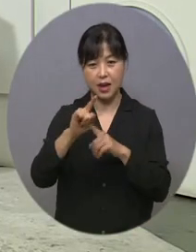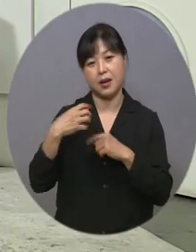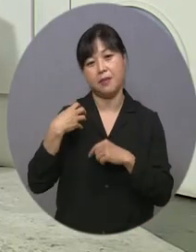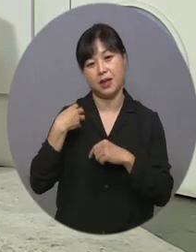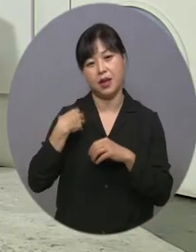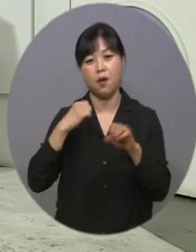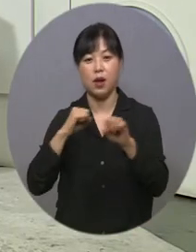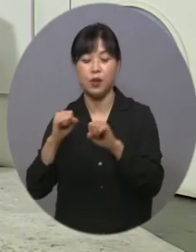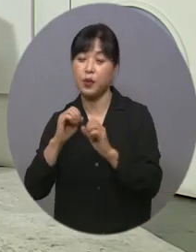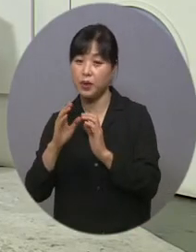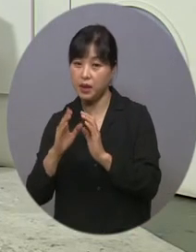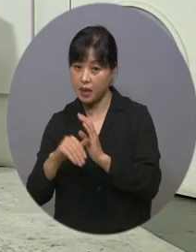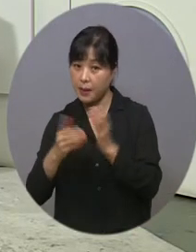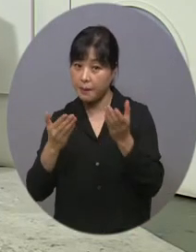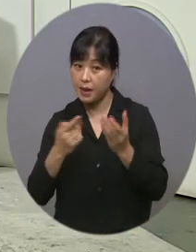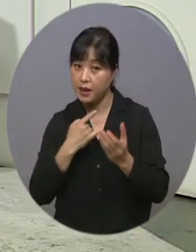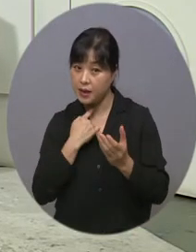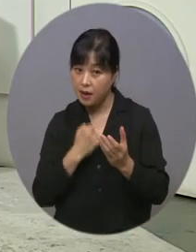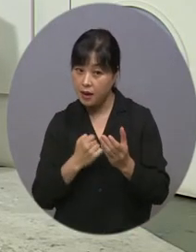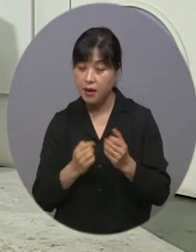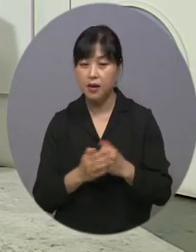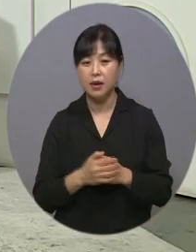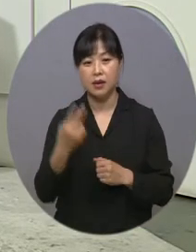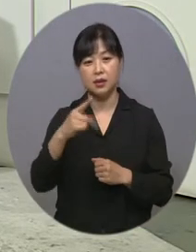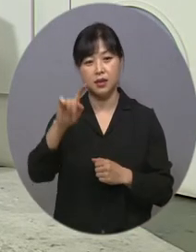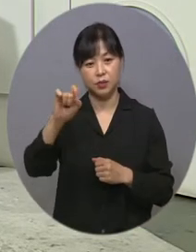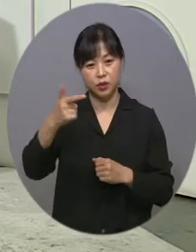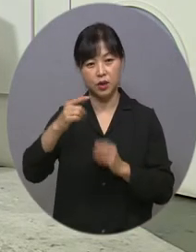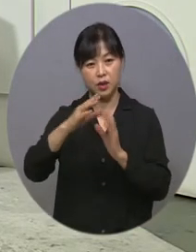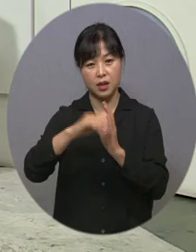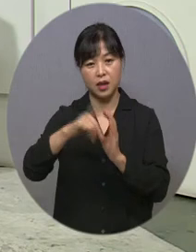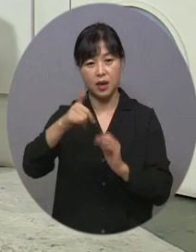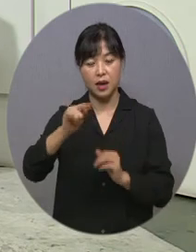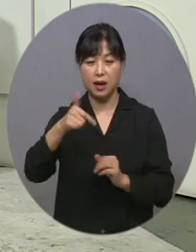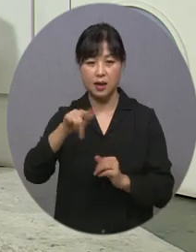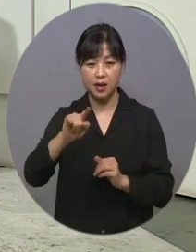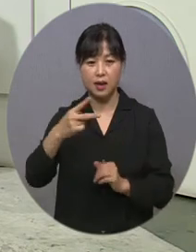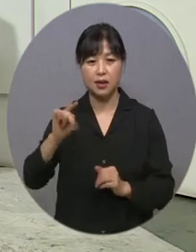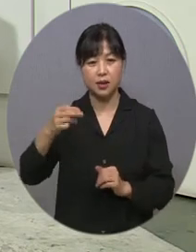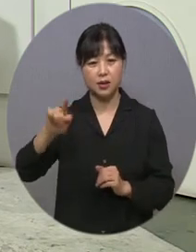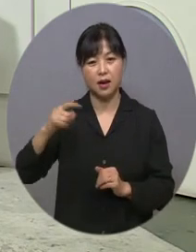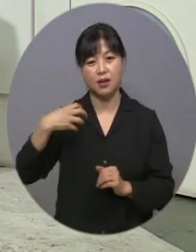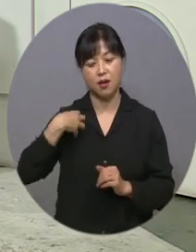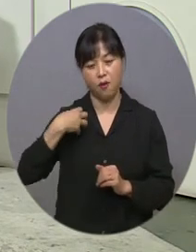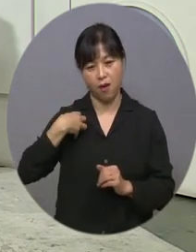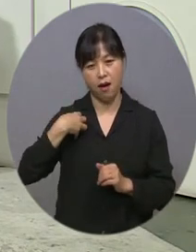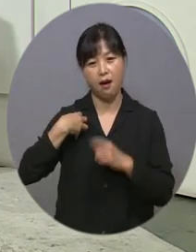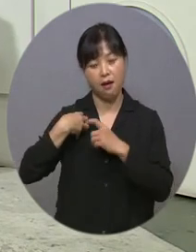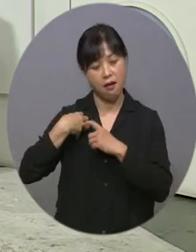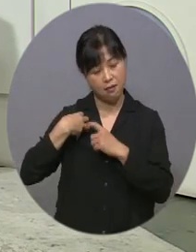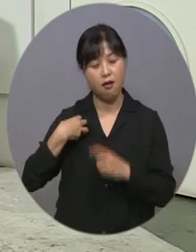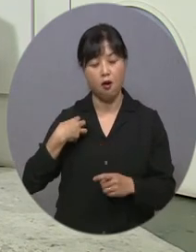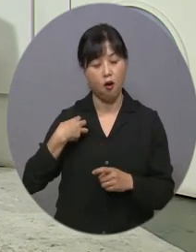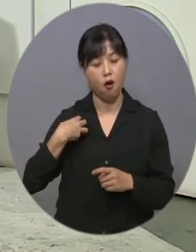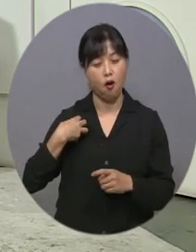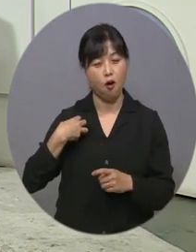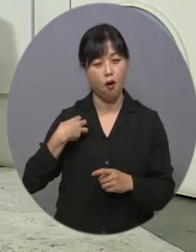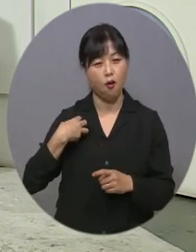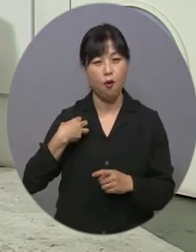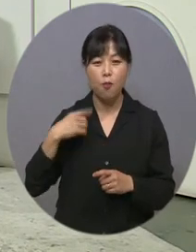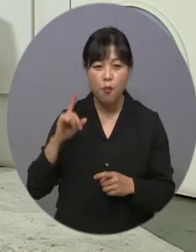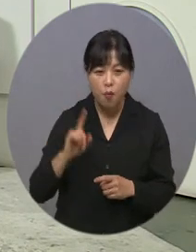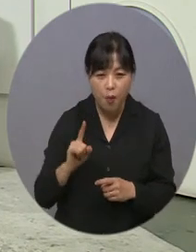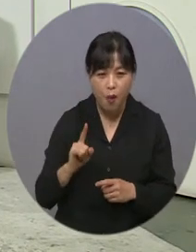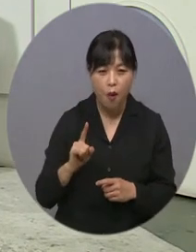예. 그러면 16년도에 가나대사를 어떻게 하셨길래 베스트 공관장으로 선출이